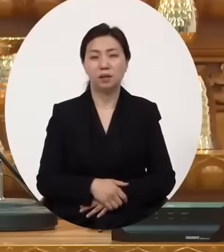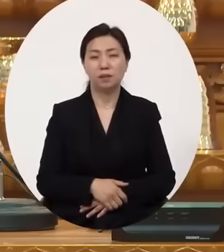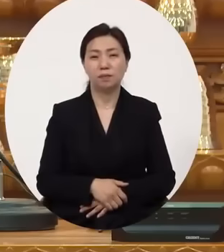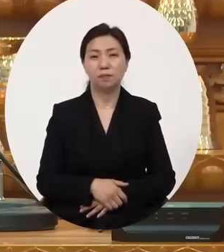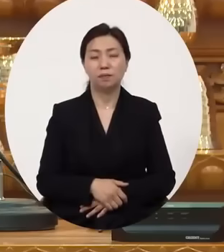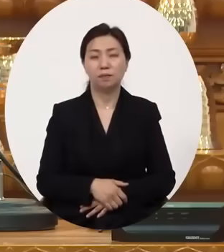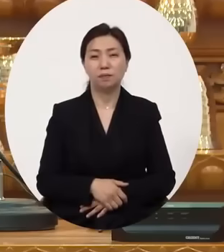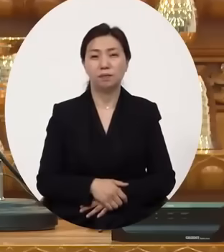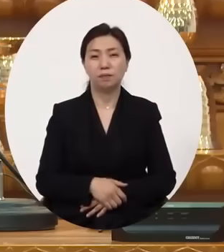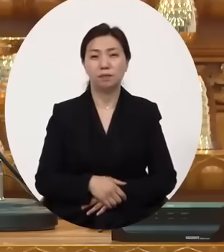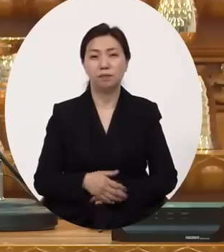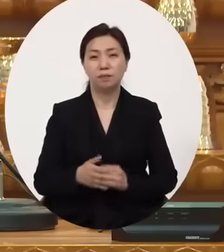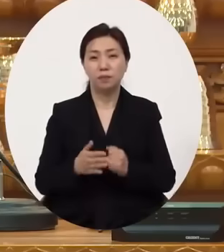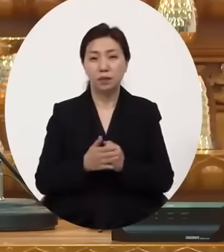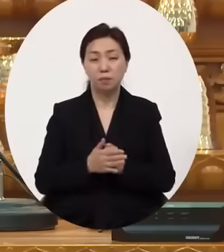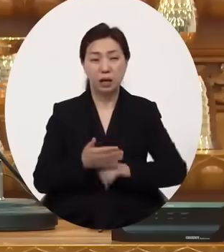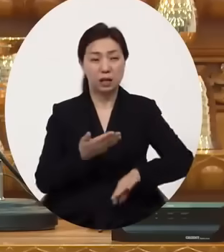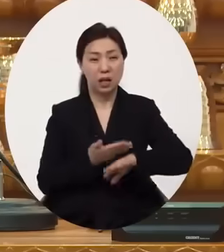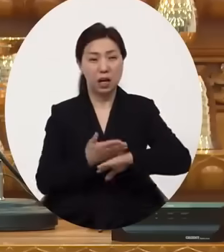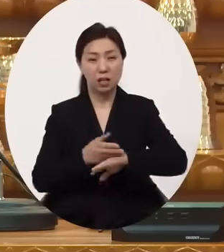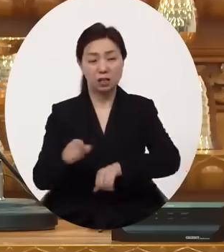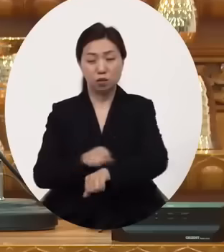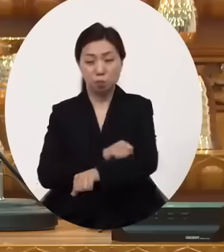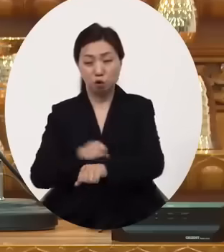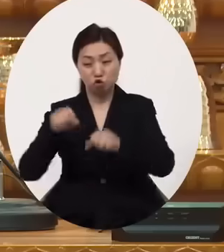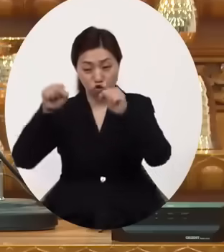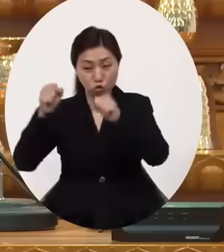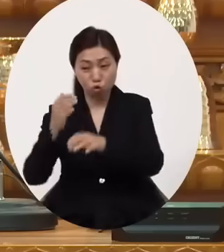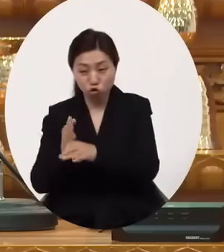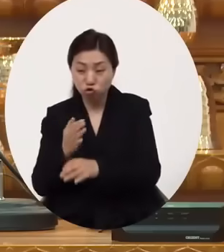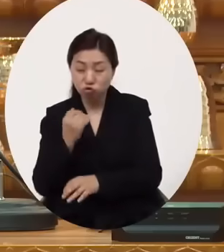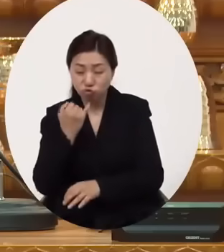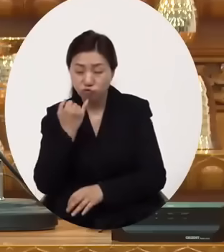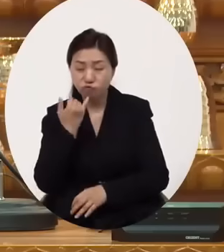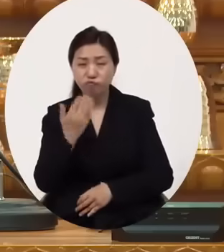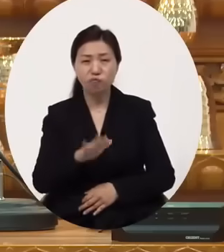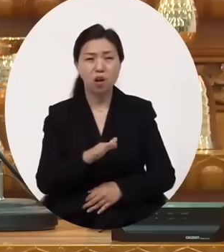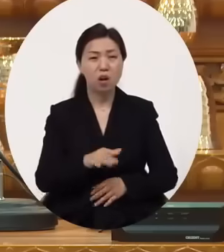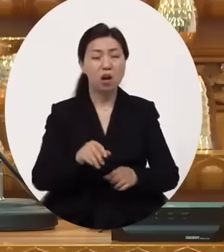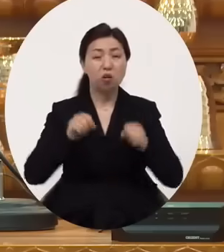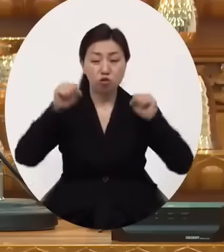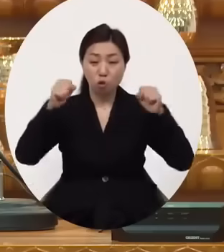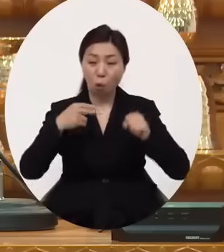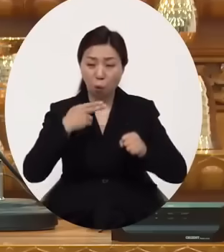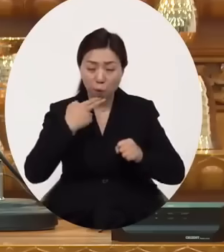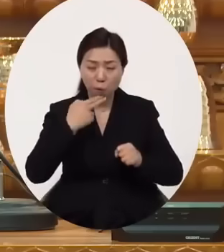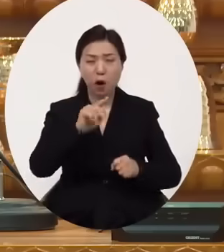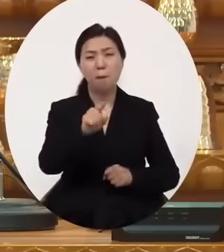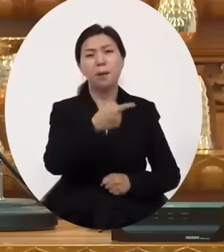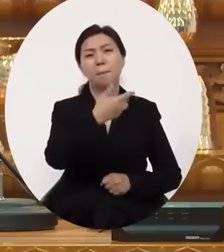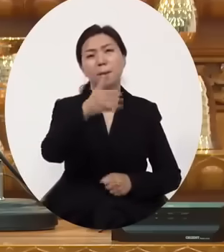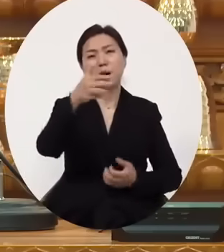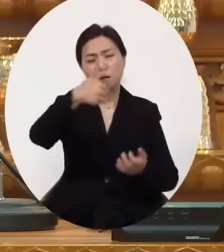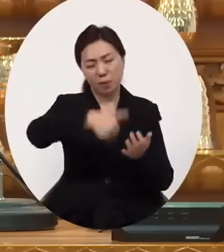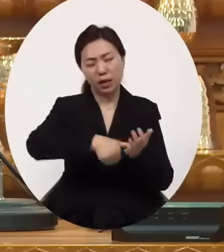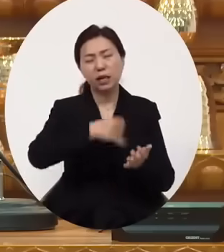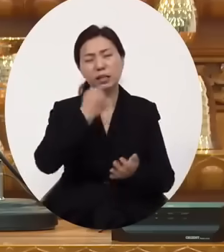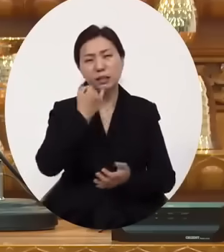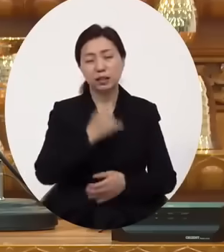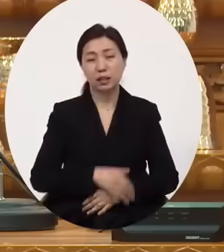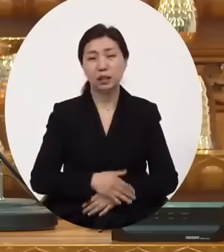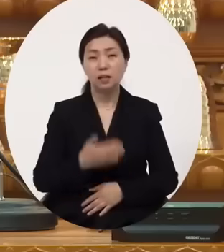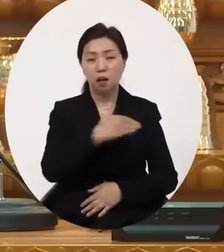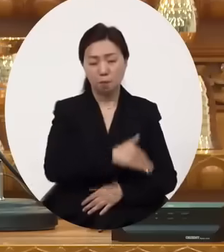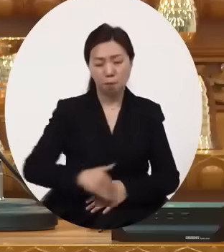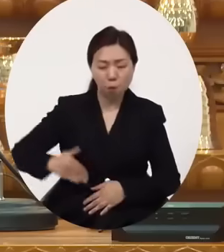돼요. 그래서 딴 운동을 특별히 하면 몰라도 그렇지 않으면 108배만 꾸준히 해도 좋으니까 대신